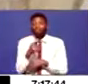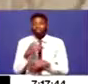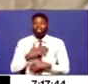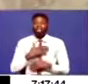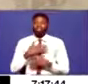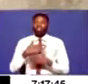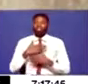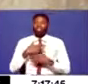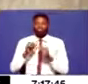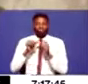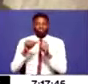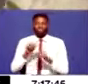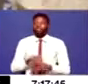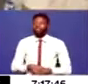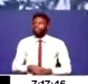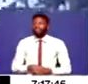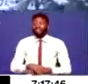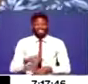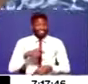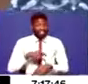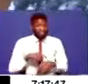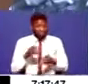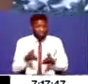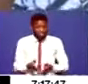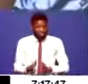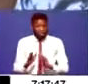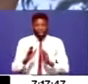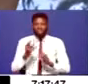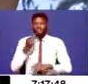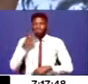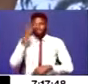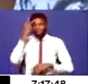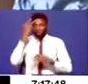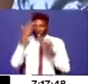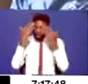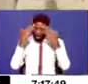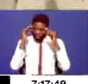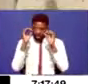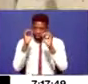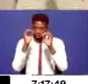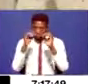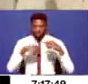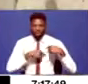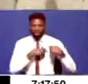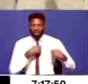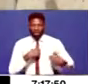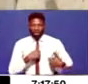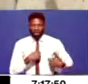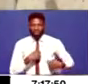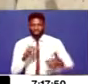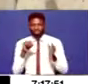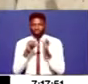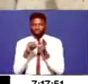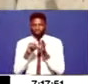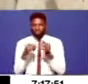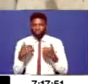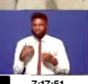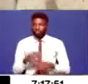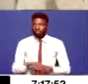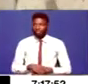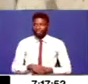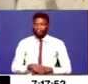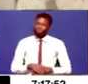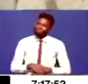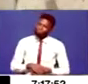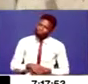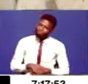Alipozaliwa wazazi wake hawakuwa na habari yoyote kuhusu hali ya moyo wake. Kupumua watoto wanapumuanga hivi,